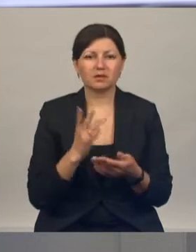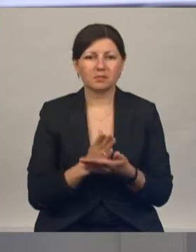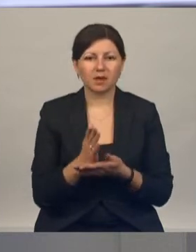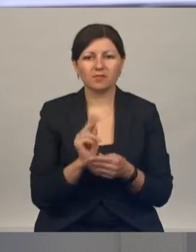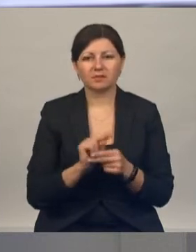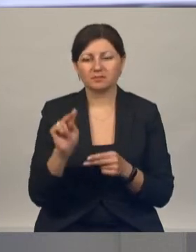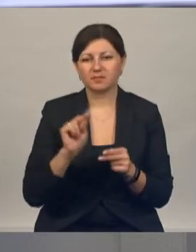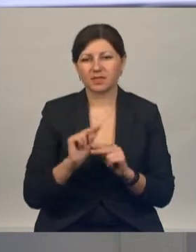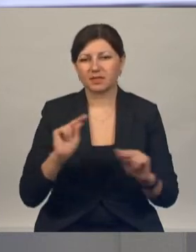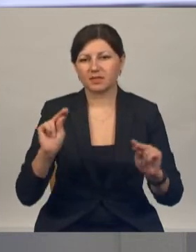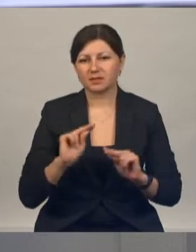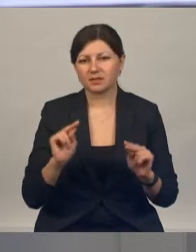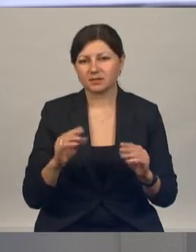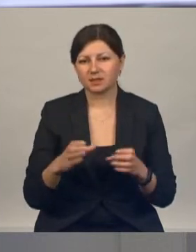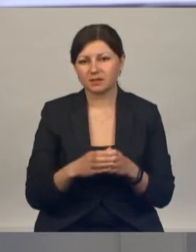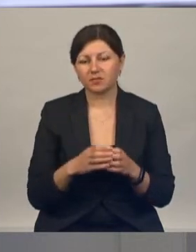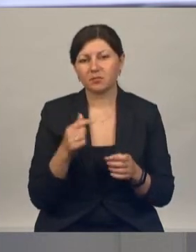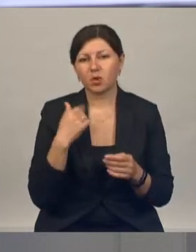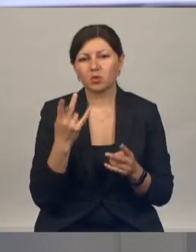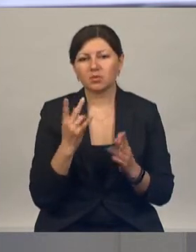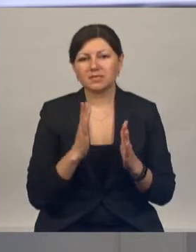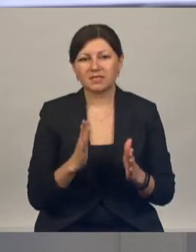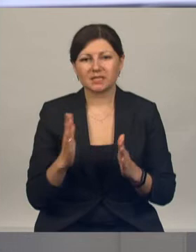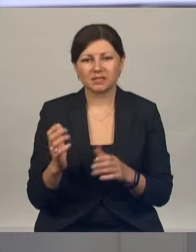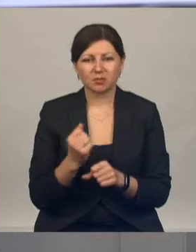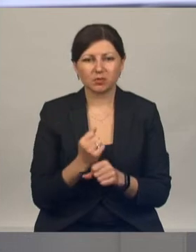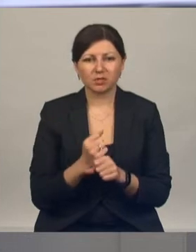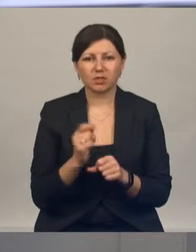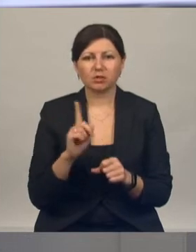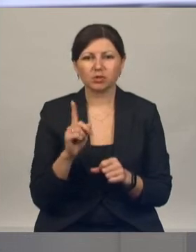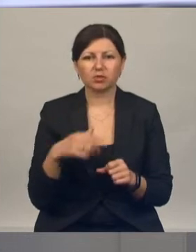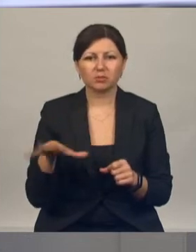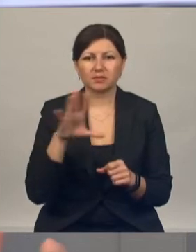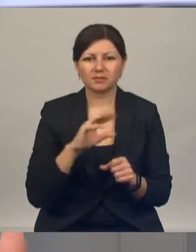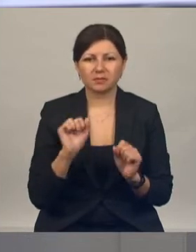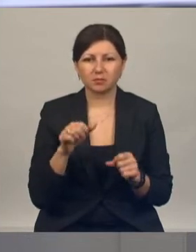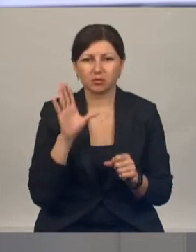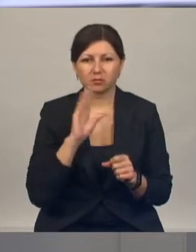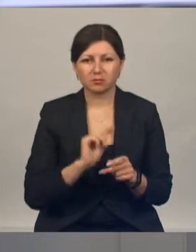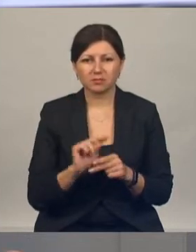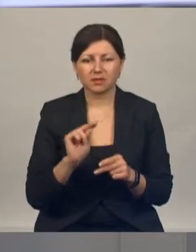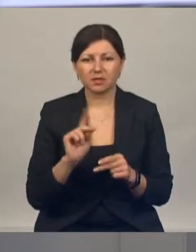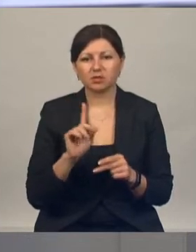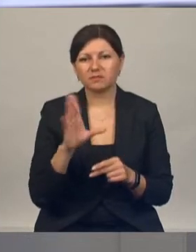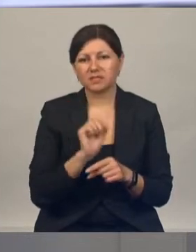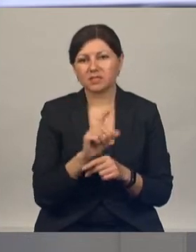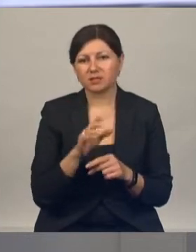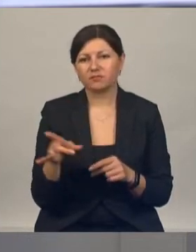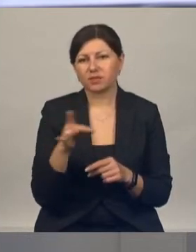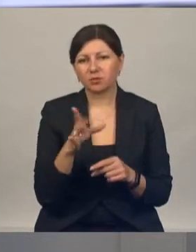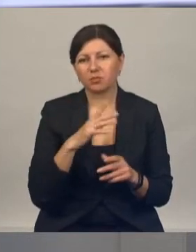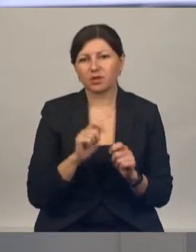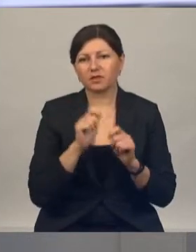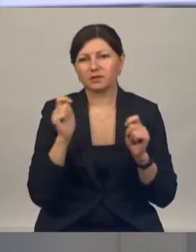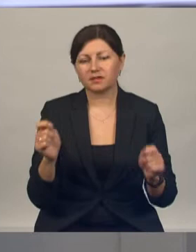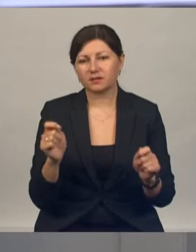наша задача сейчас выстроить именно систему. Система, чтобы она была всеобъемлющей. И наша задача, чтобы во всех регионах открывались